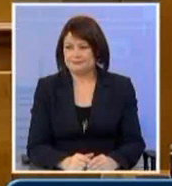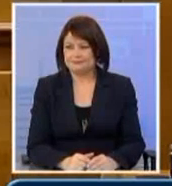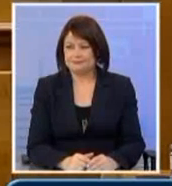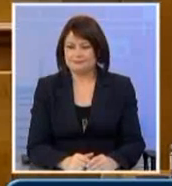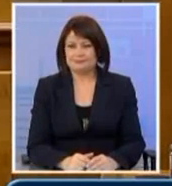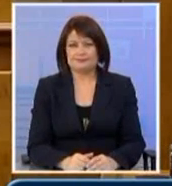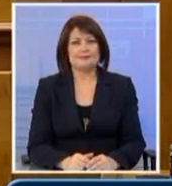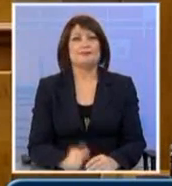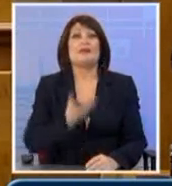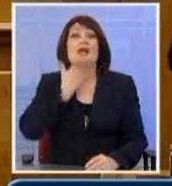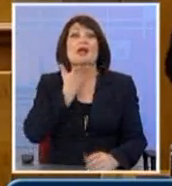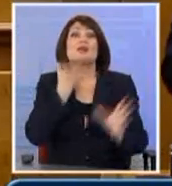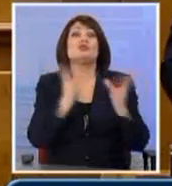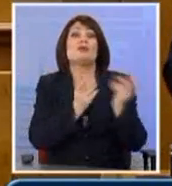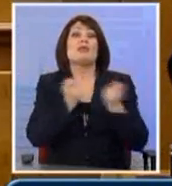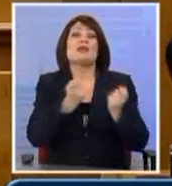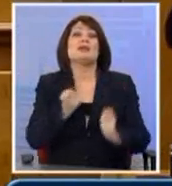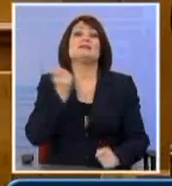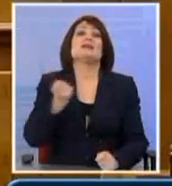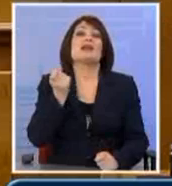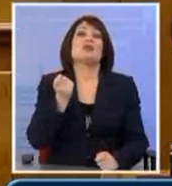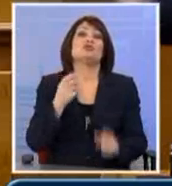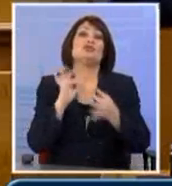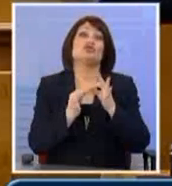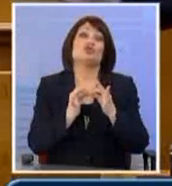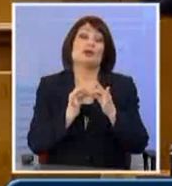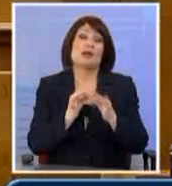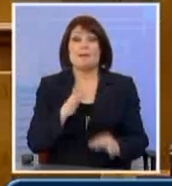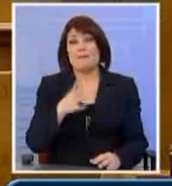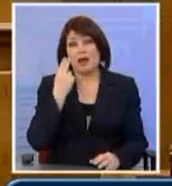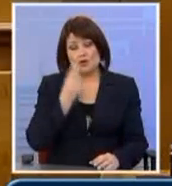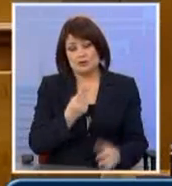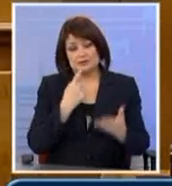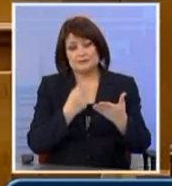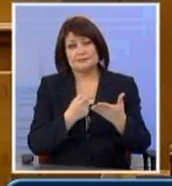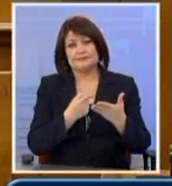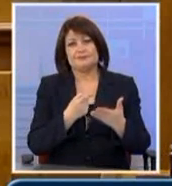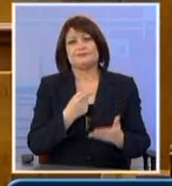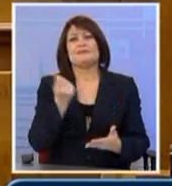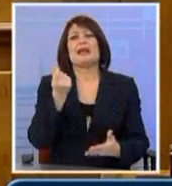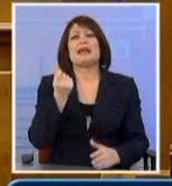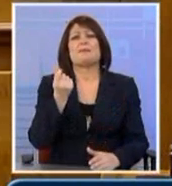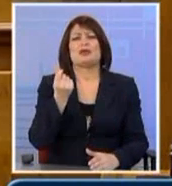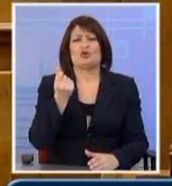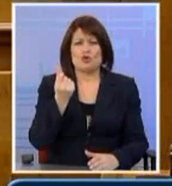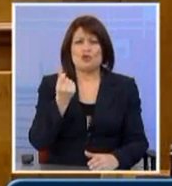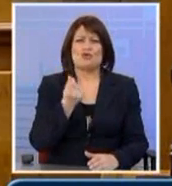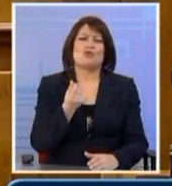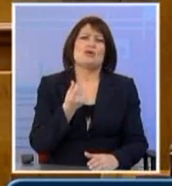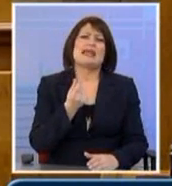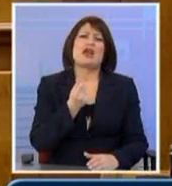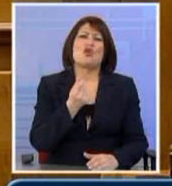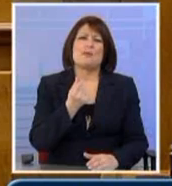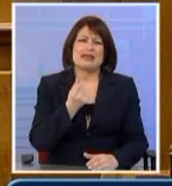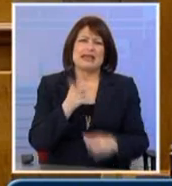πολύ μεγάλες οι δαπάνες διαχείρισης του χρέους, ιστορικά. Προφανώς είναι οι χρηματοοικονομικές δαπάνες.